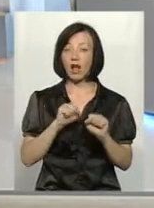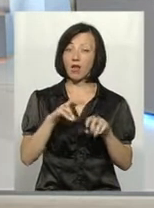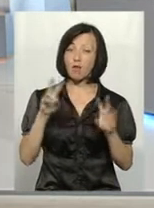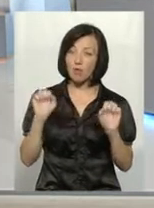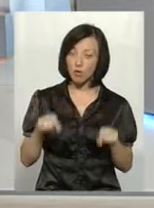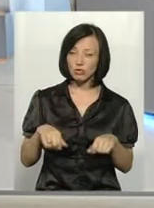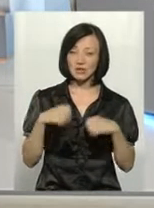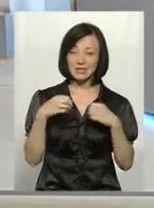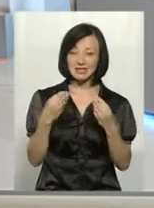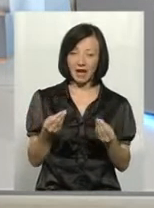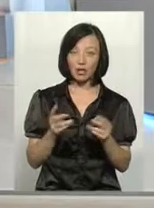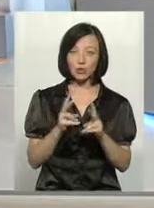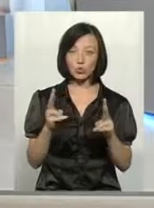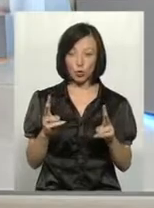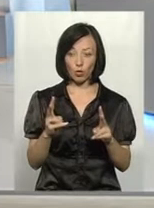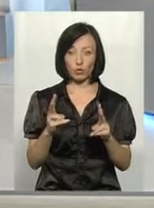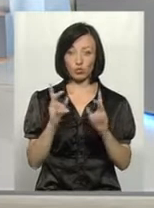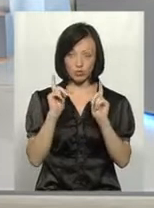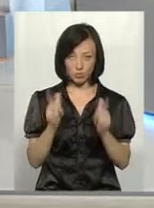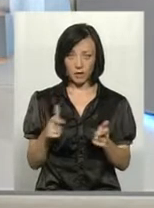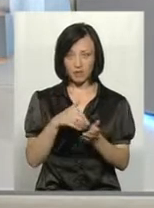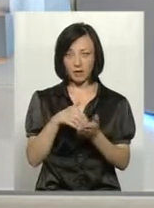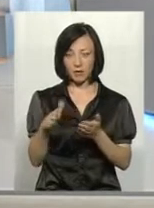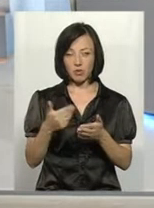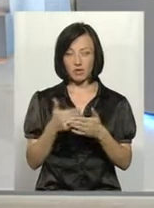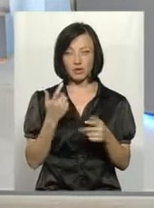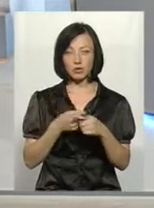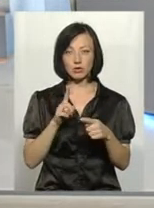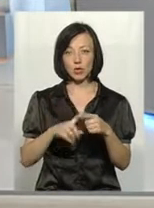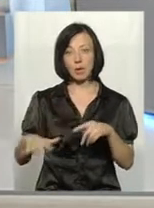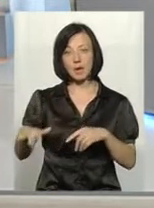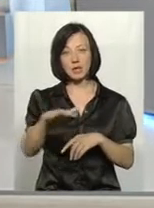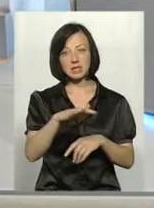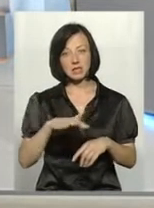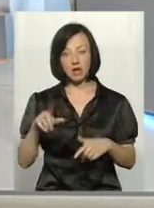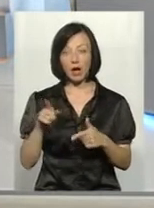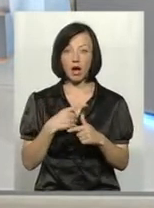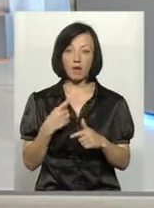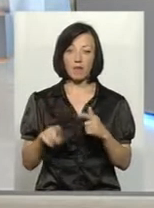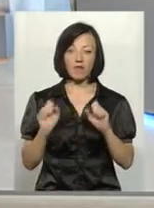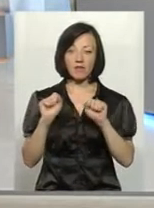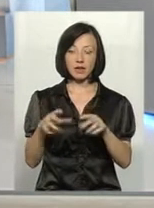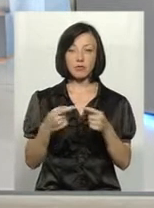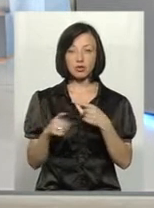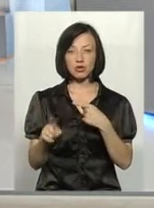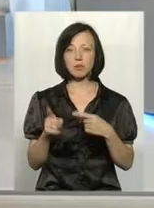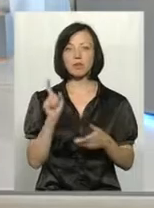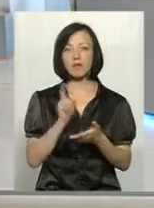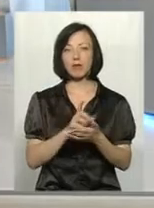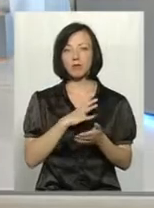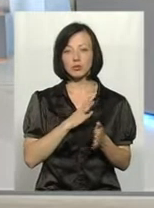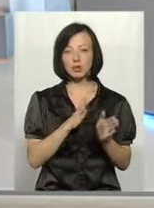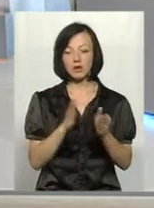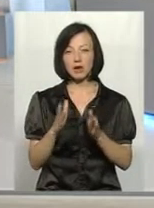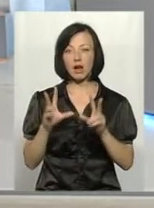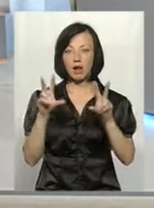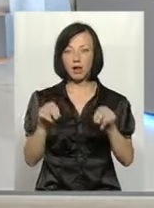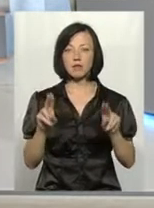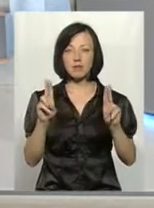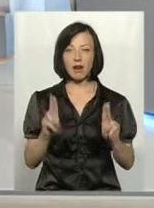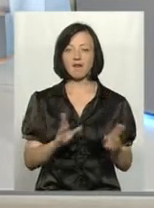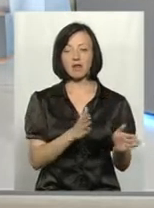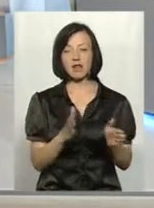здати або тому, хто їм пішов на зустріч, відмовився від цього масиву, а можуть віддати комусь іншому. Тобто мають бути якісь гарантії, правила